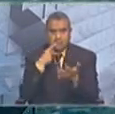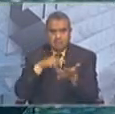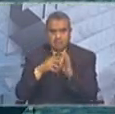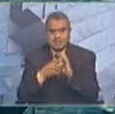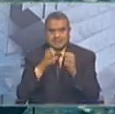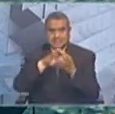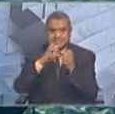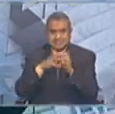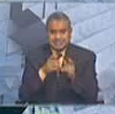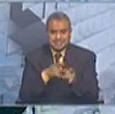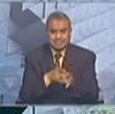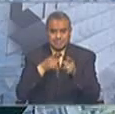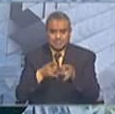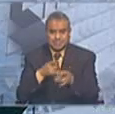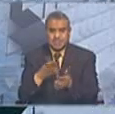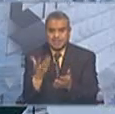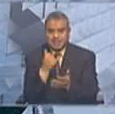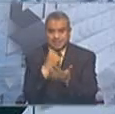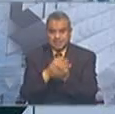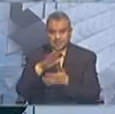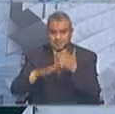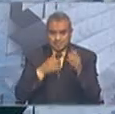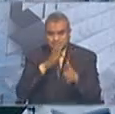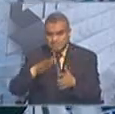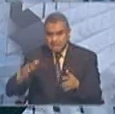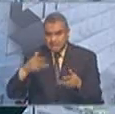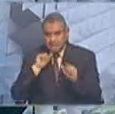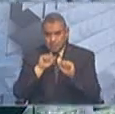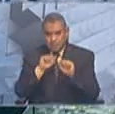تكدس الحاويات والبضائع المهملة بالموانئ.